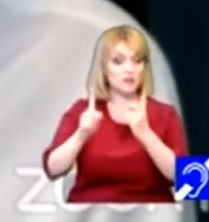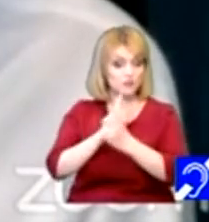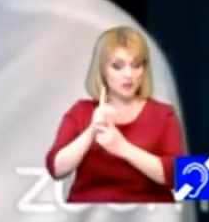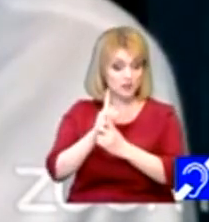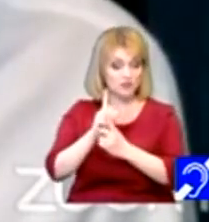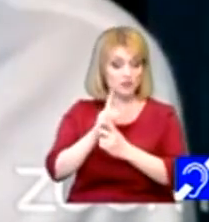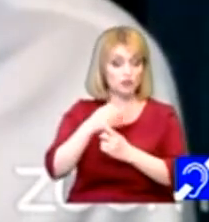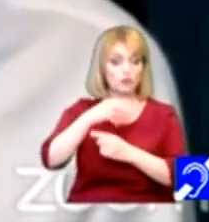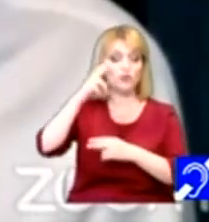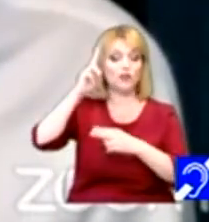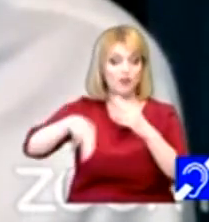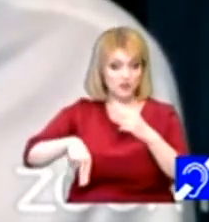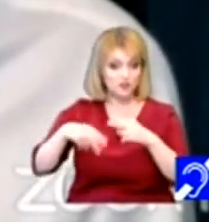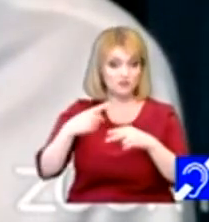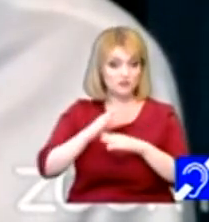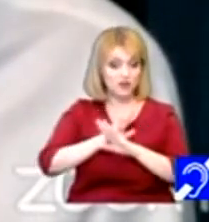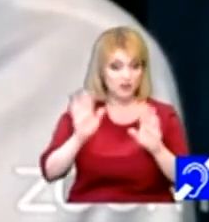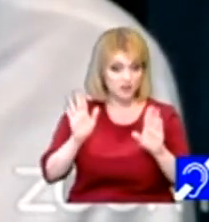finalizeze, iar